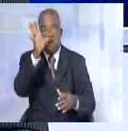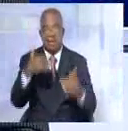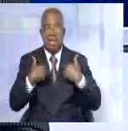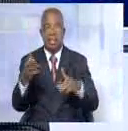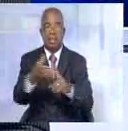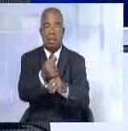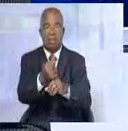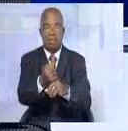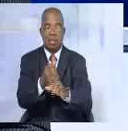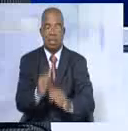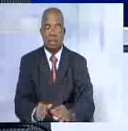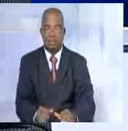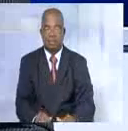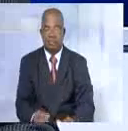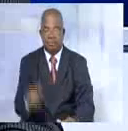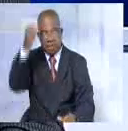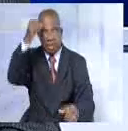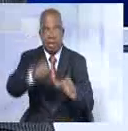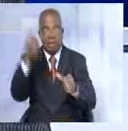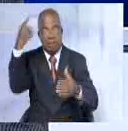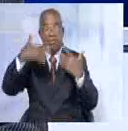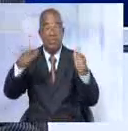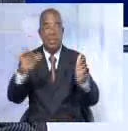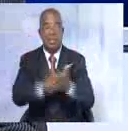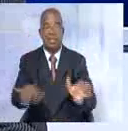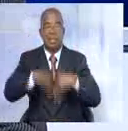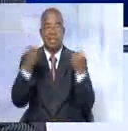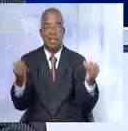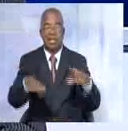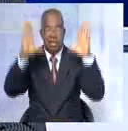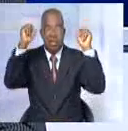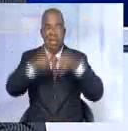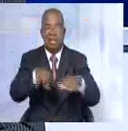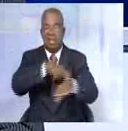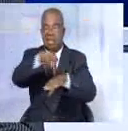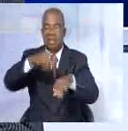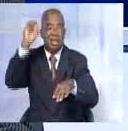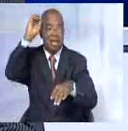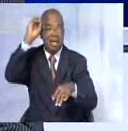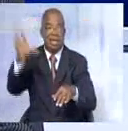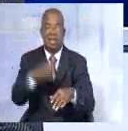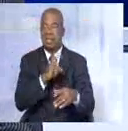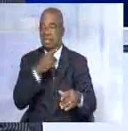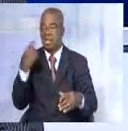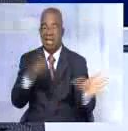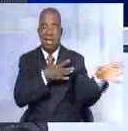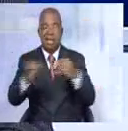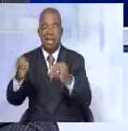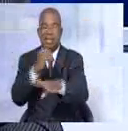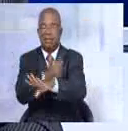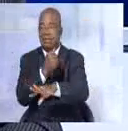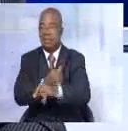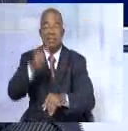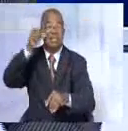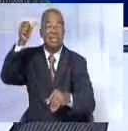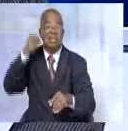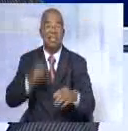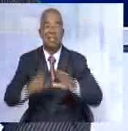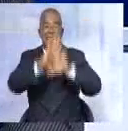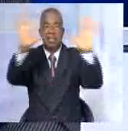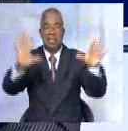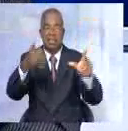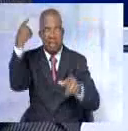optimistes. Rappelons pour terminer ce journal que le président de la République, Alassane Ouattara, qui a quitté Abidjan hier dimanche pour